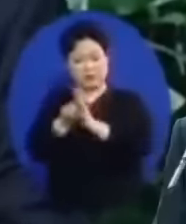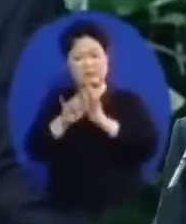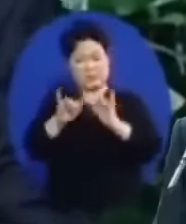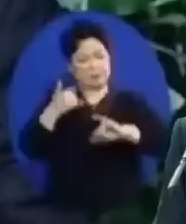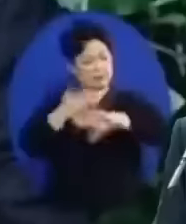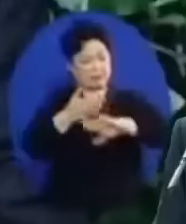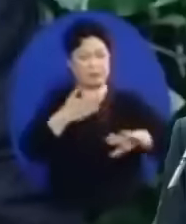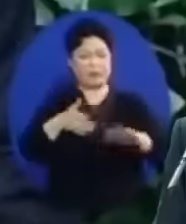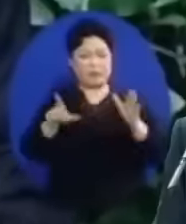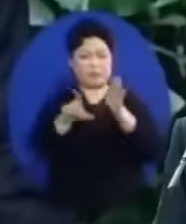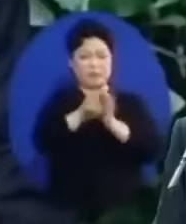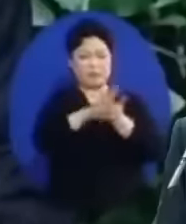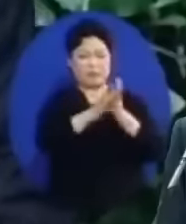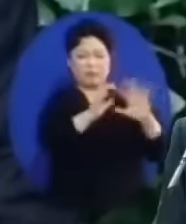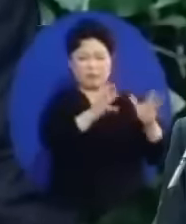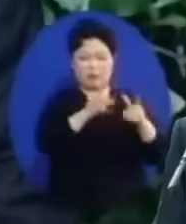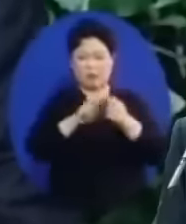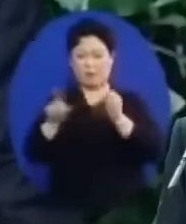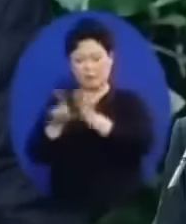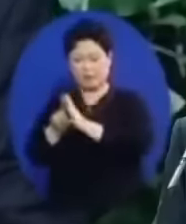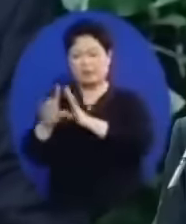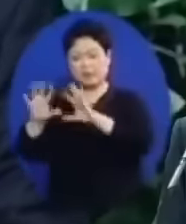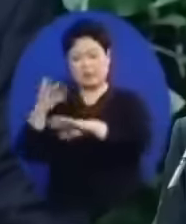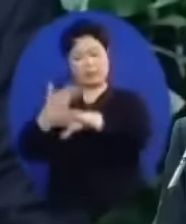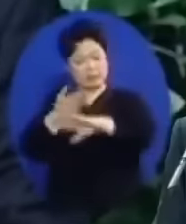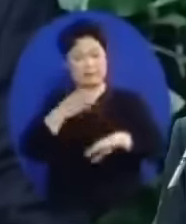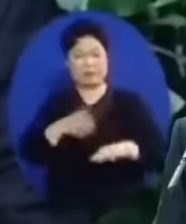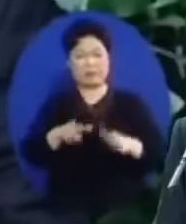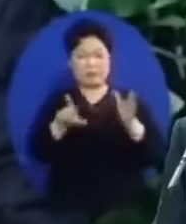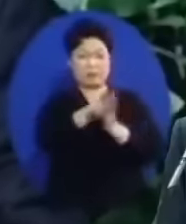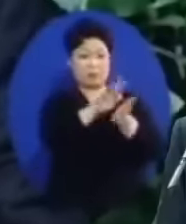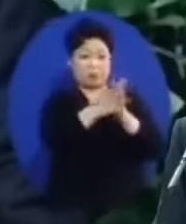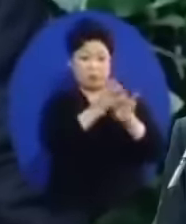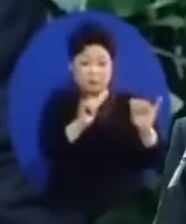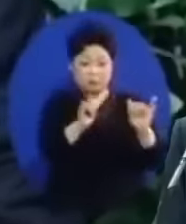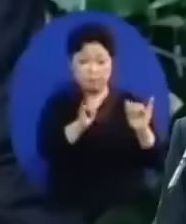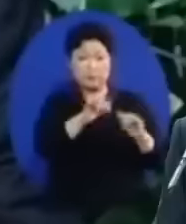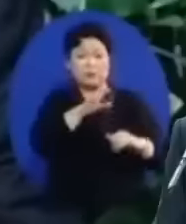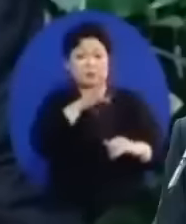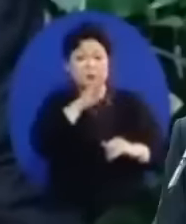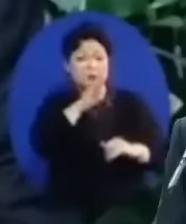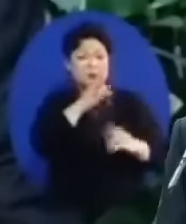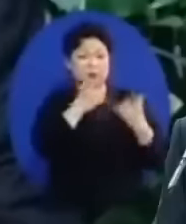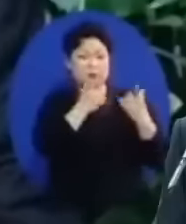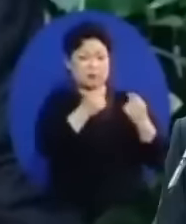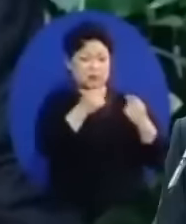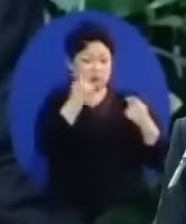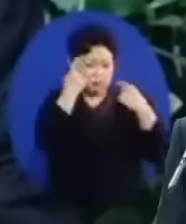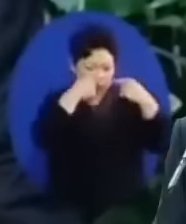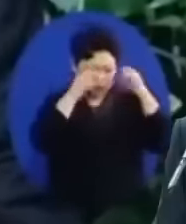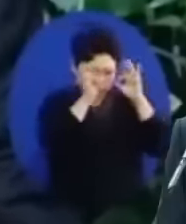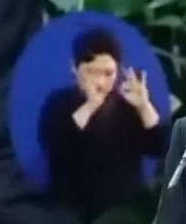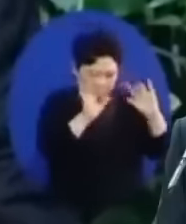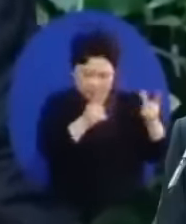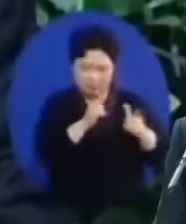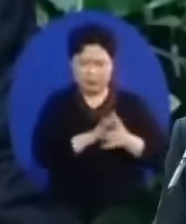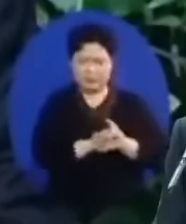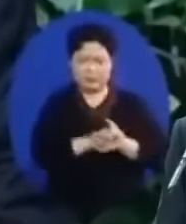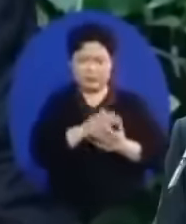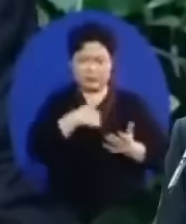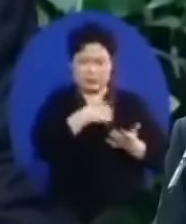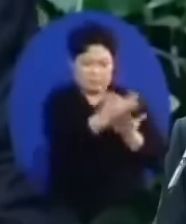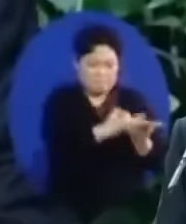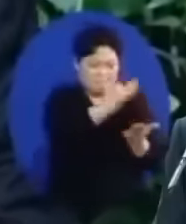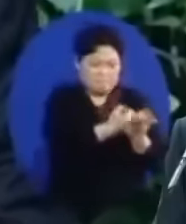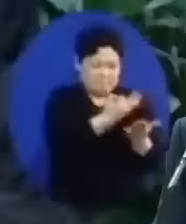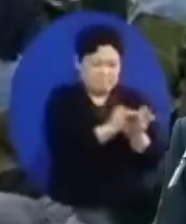다릅니다. 믿지 않는 세계와 믿는 세계가 다릅니다. 믿지 않는 사람은 절대로 그러한 관점으로 인생을 보지 않습니다. 내가